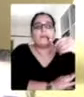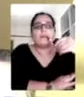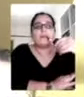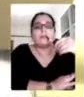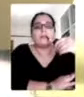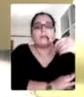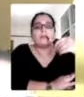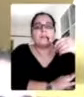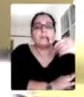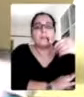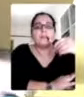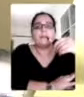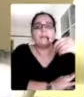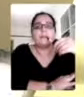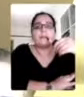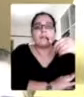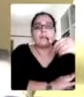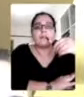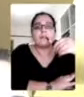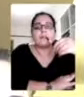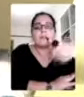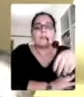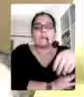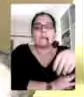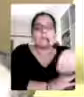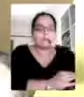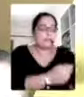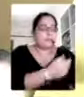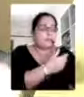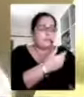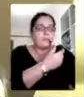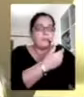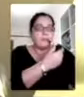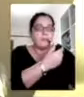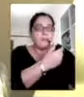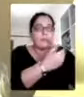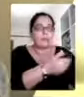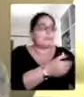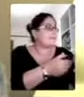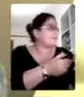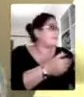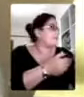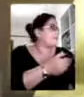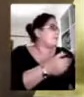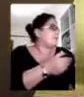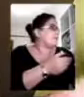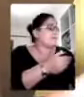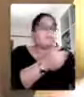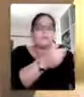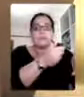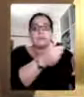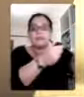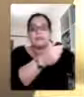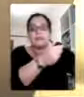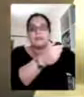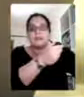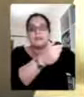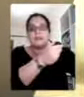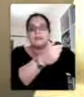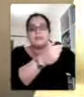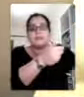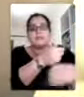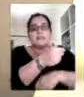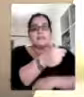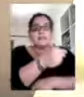kullandım ama şu sebepten dolayı hiç şey yok. Hatta hala yani şöyle elimin uzanacağı yerde